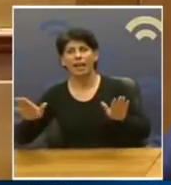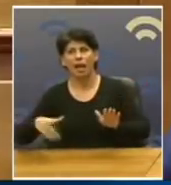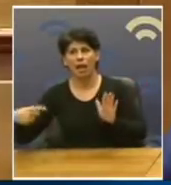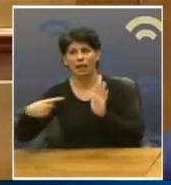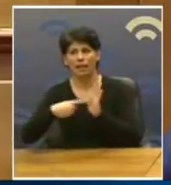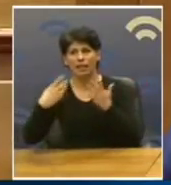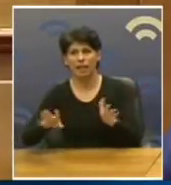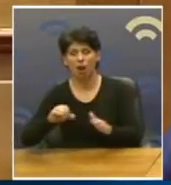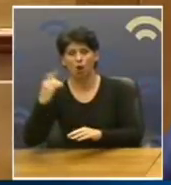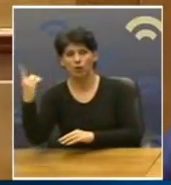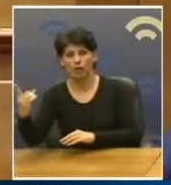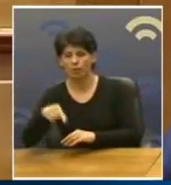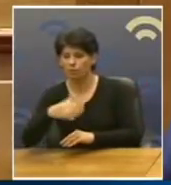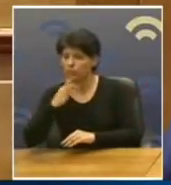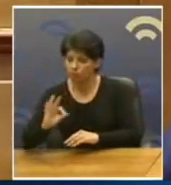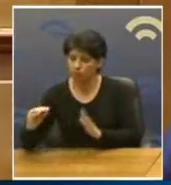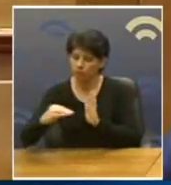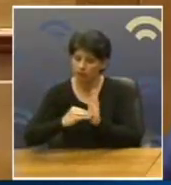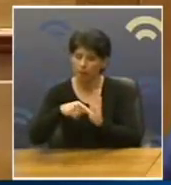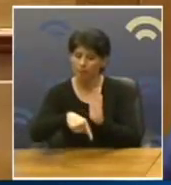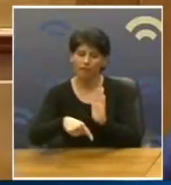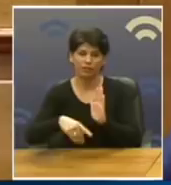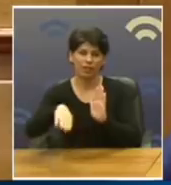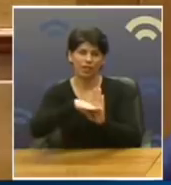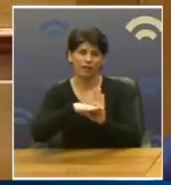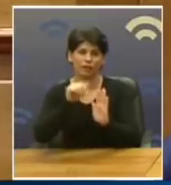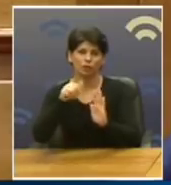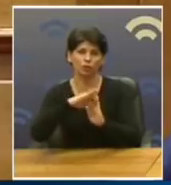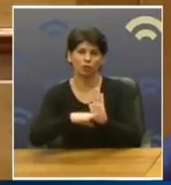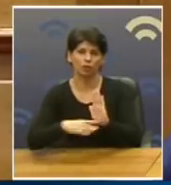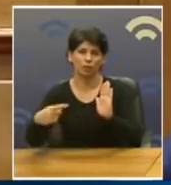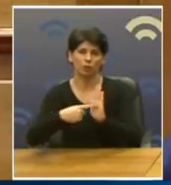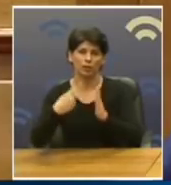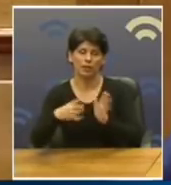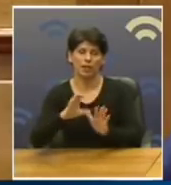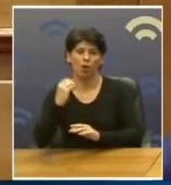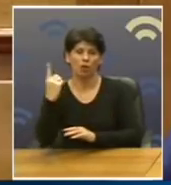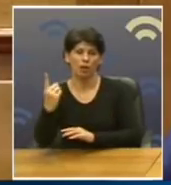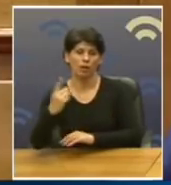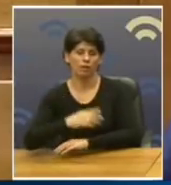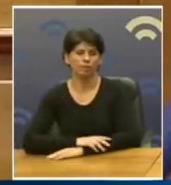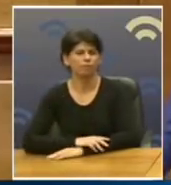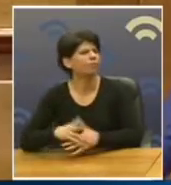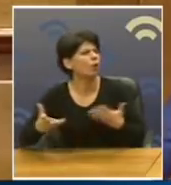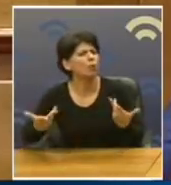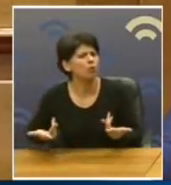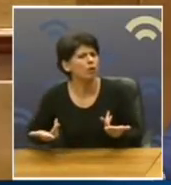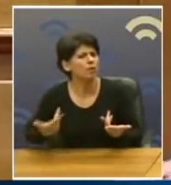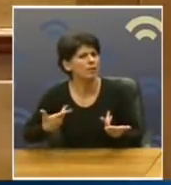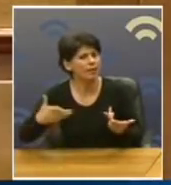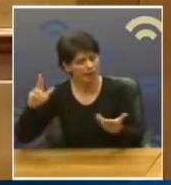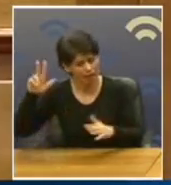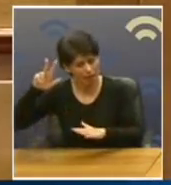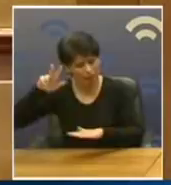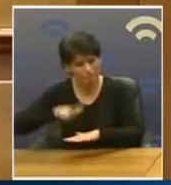αποτέλεσε την αφορμή για να μπει αυτή η διάταξη στο Σύνταγμα του 1911. Πού βρισκόμαστε για να επικυρώνουμε